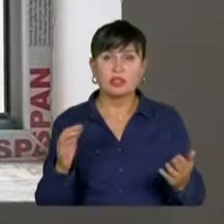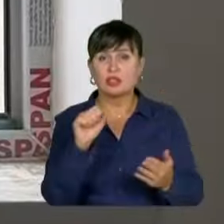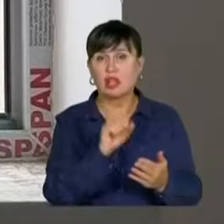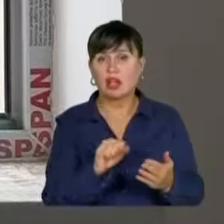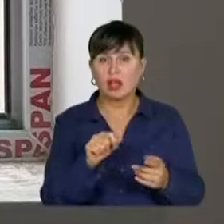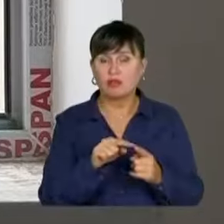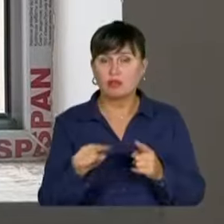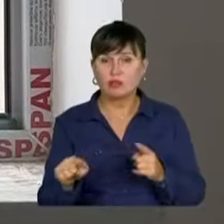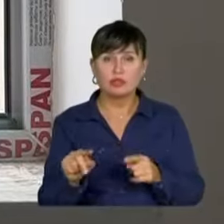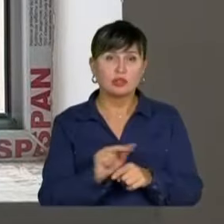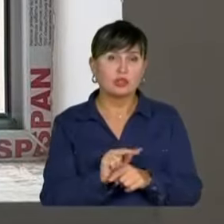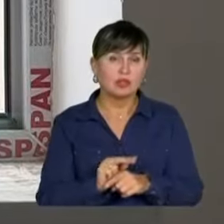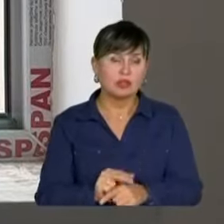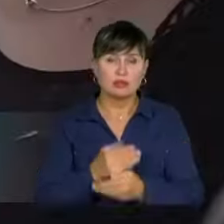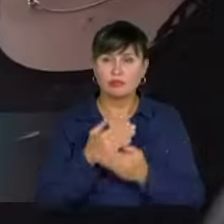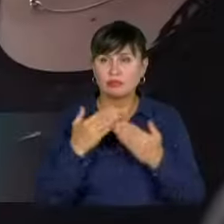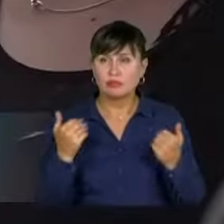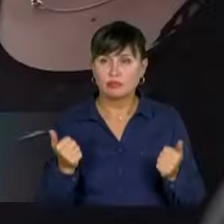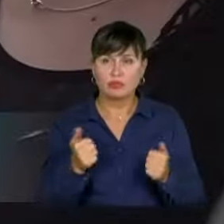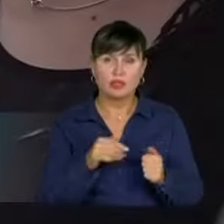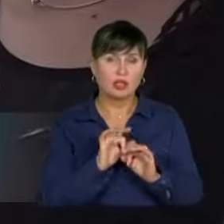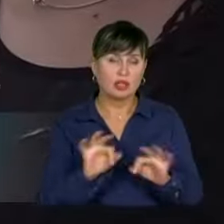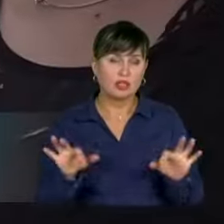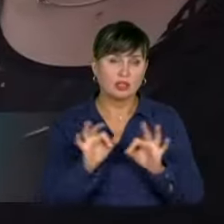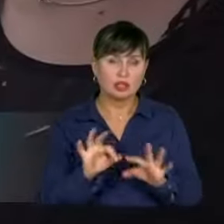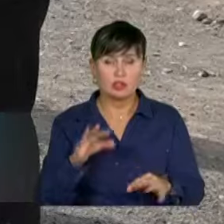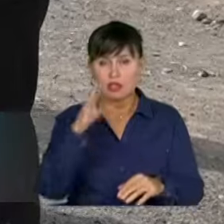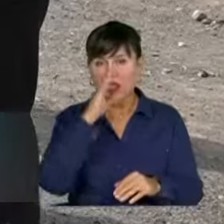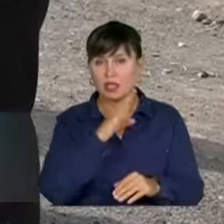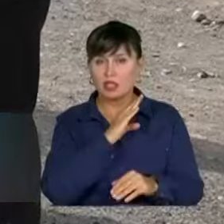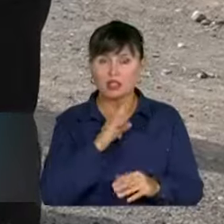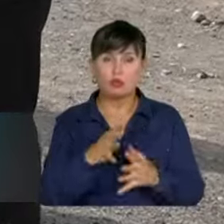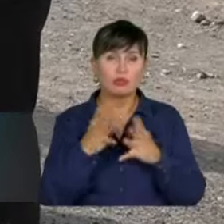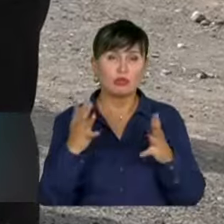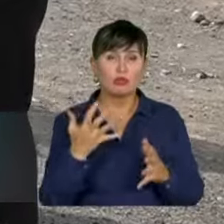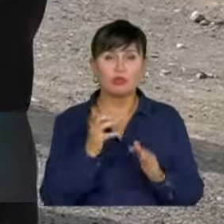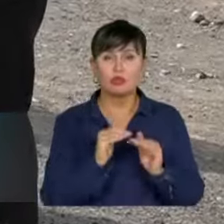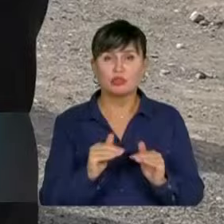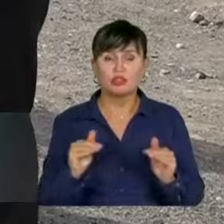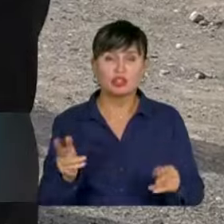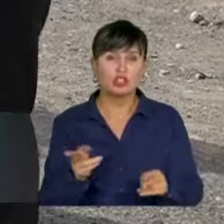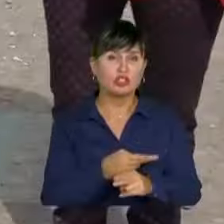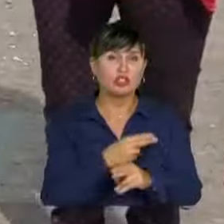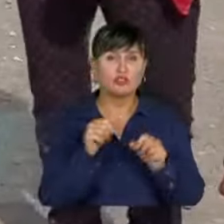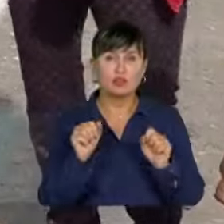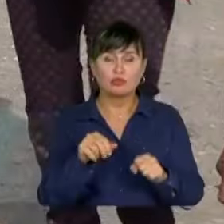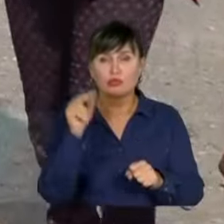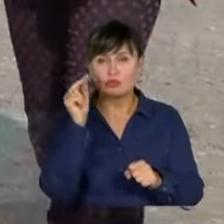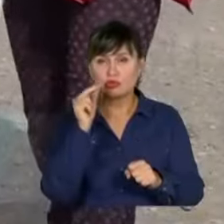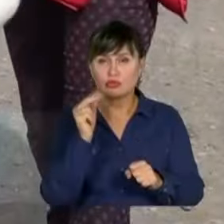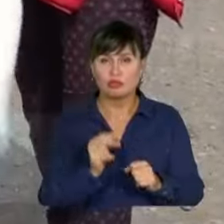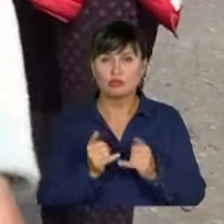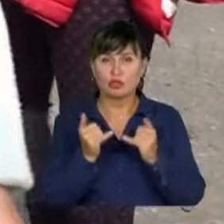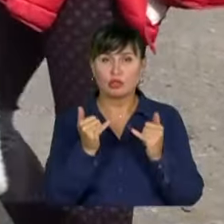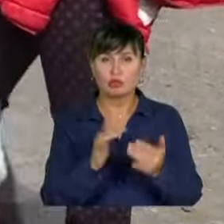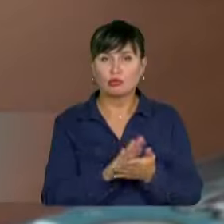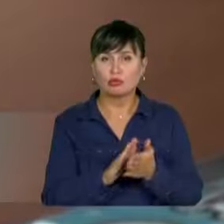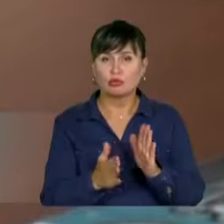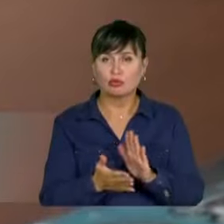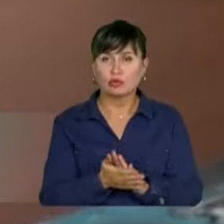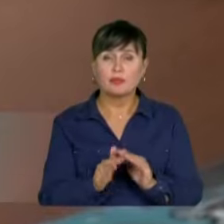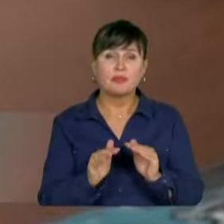никаких строительных работ здесь не ведется, рассказывают обеспокоенные родители. Более 500 детей лишены возможности учиться в достойных условиях.